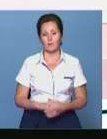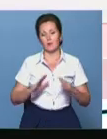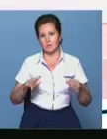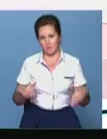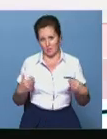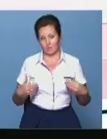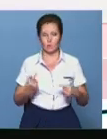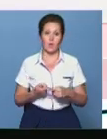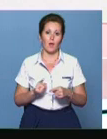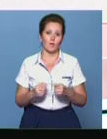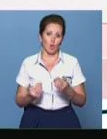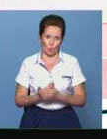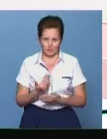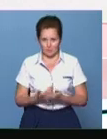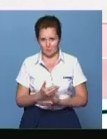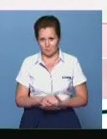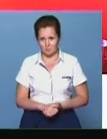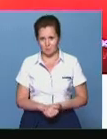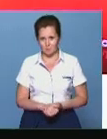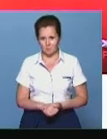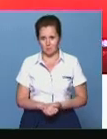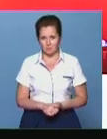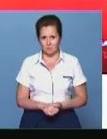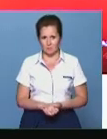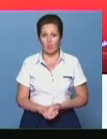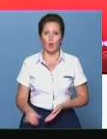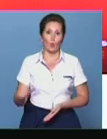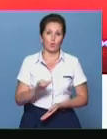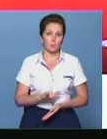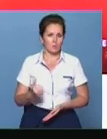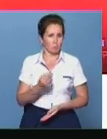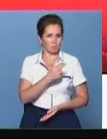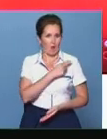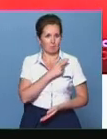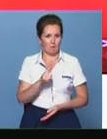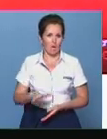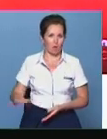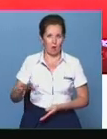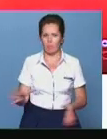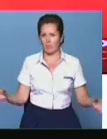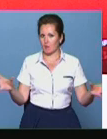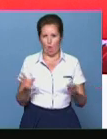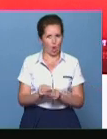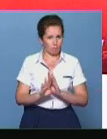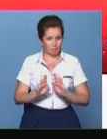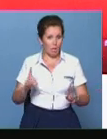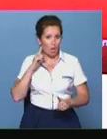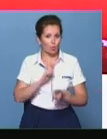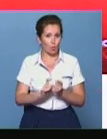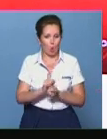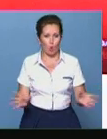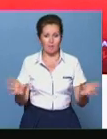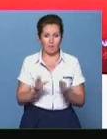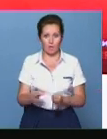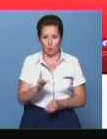Здравствуйте, это выпуск новостей в студии Марины Симонова. Удмуртия и Пермский край не объединяются. Слухи о слиянии регионов развеял